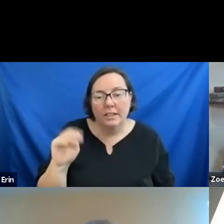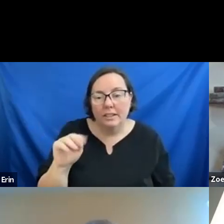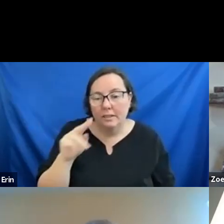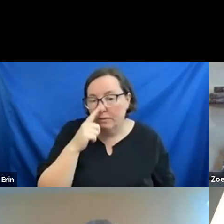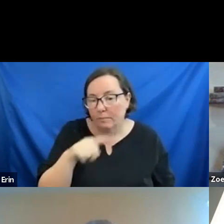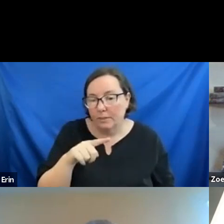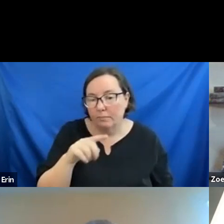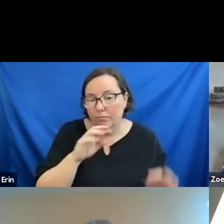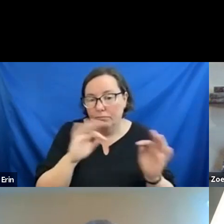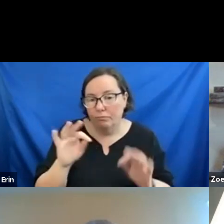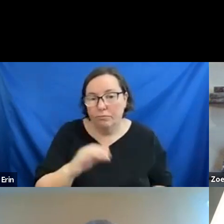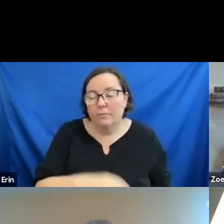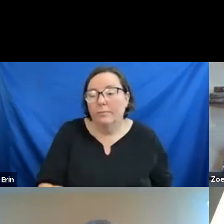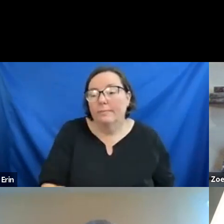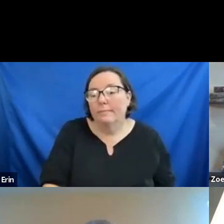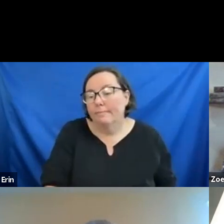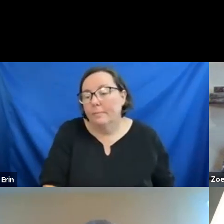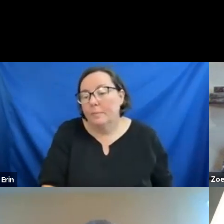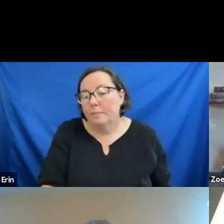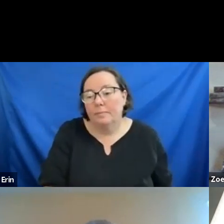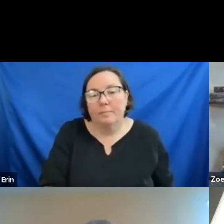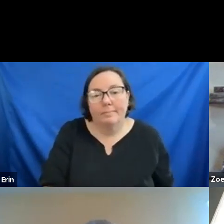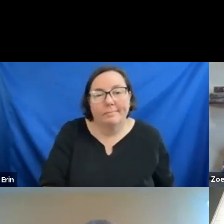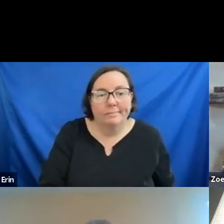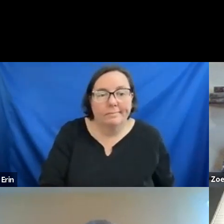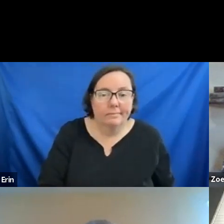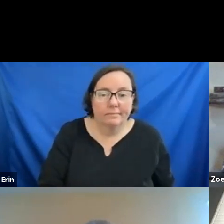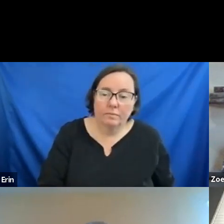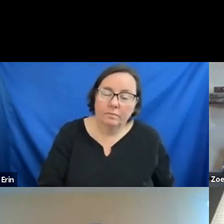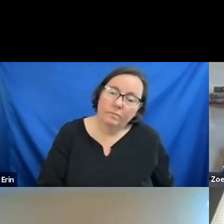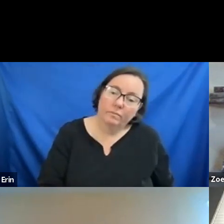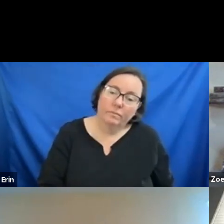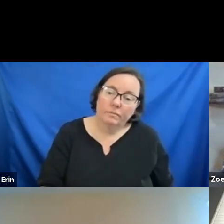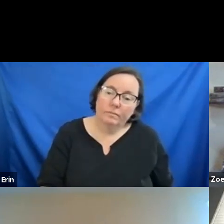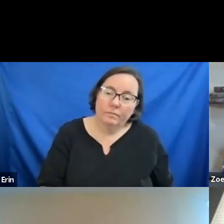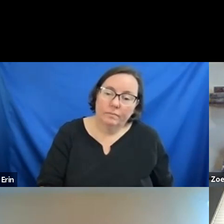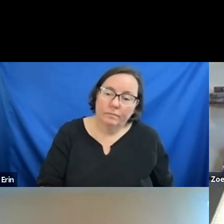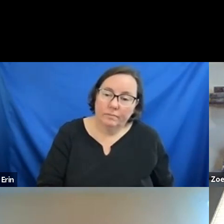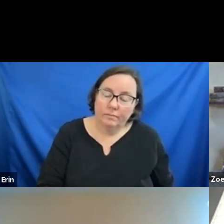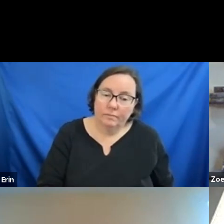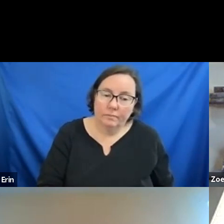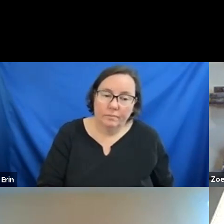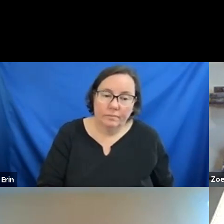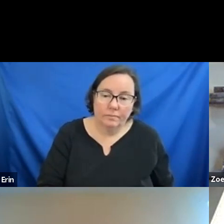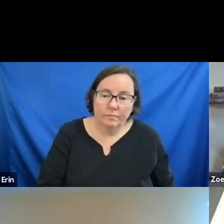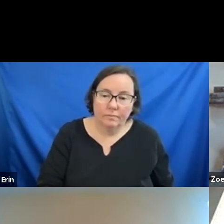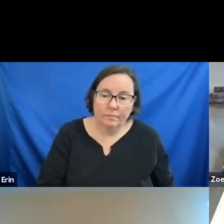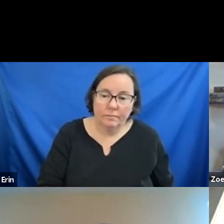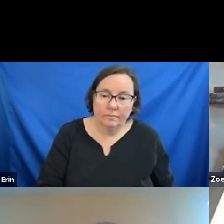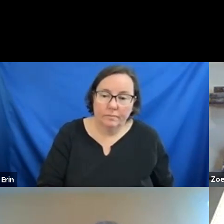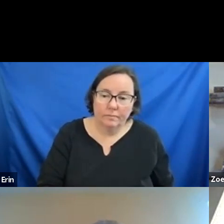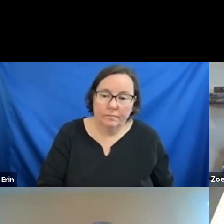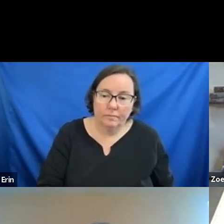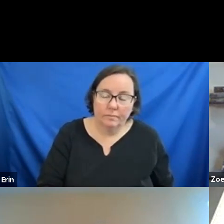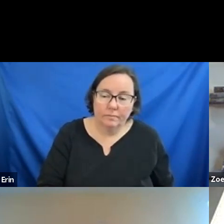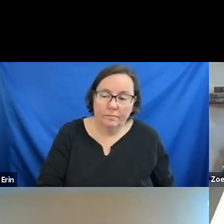Zoom instructions in Mandarin, please. Thank you. 大家好，我的名叫 Terry， 我是你们的普通话翻译。待会你